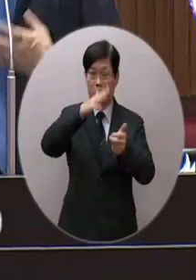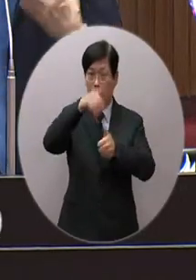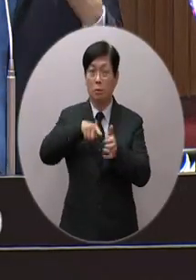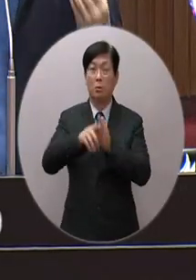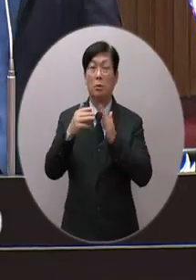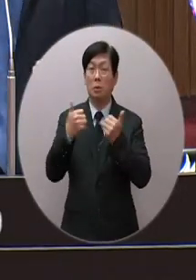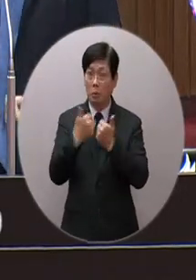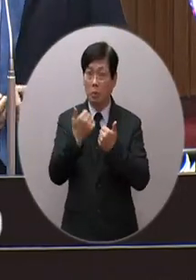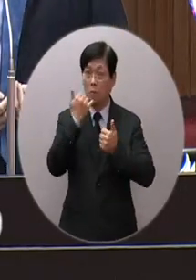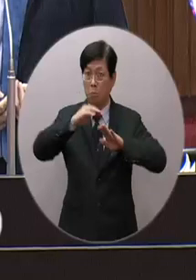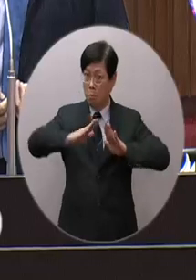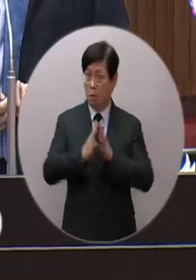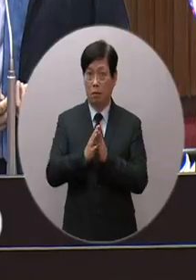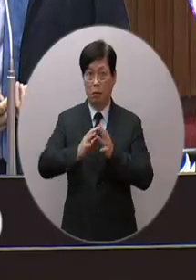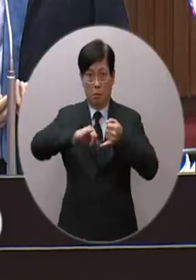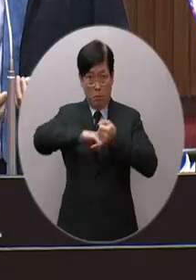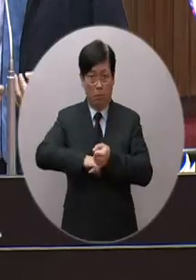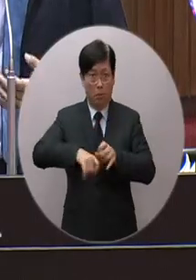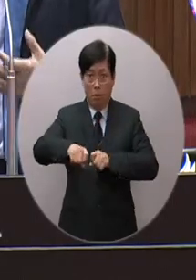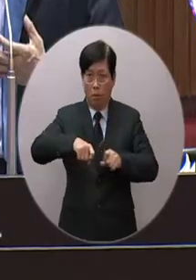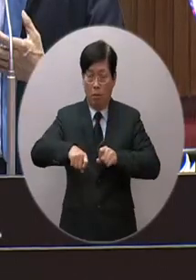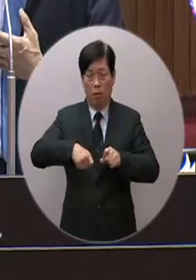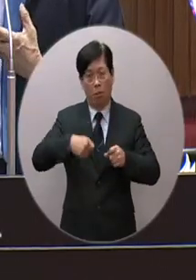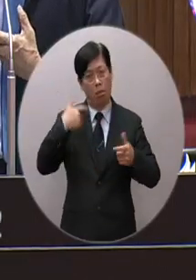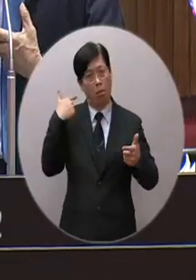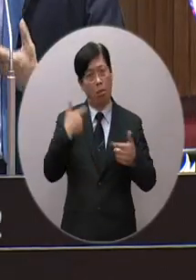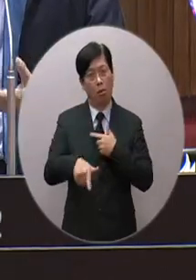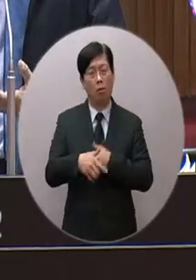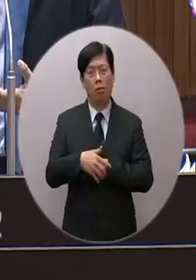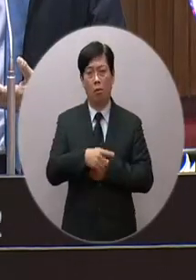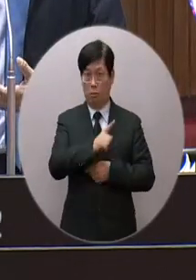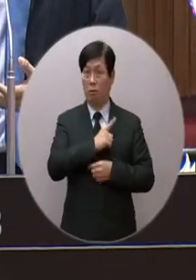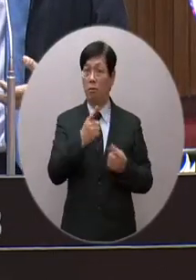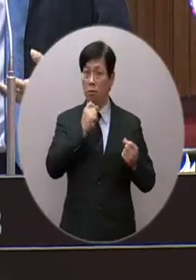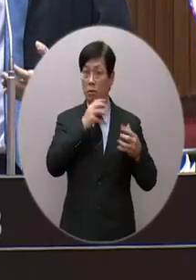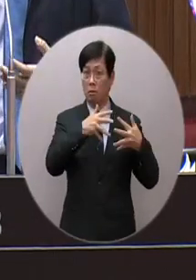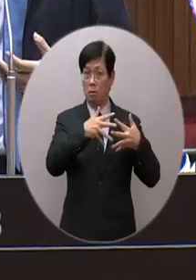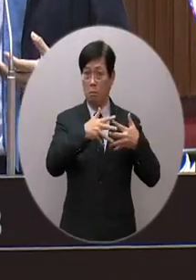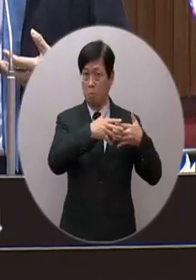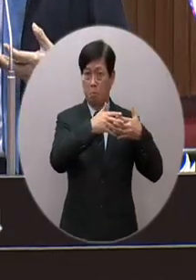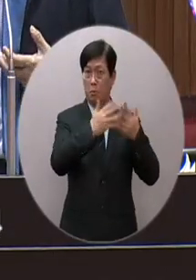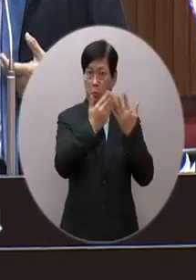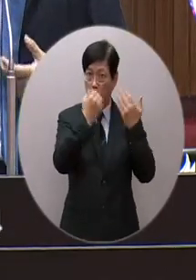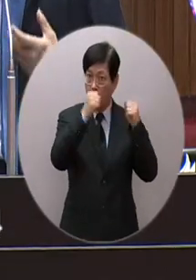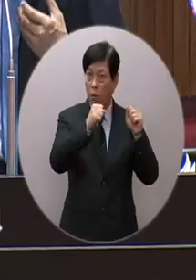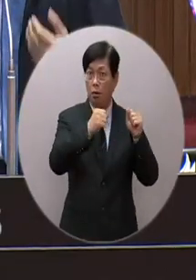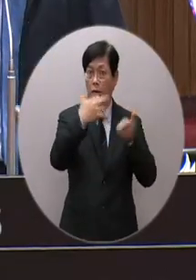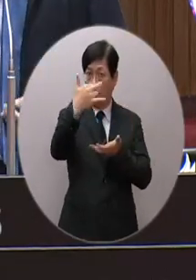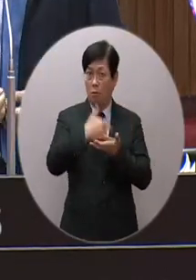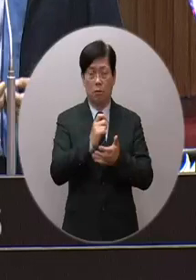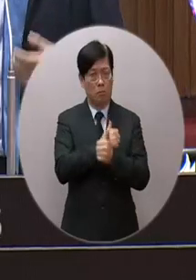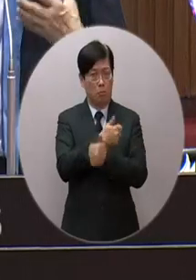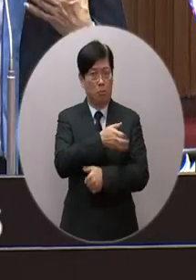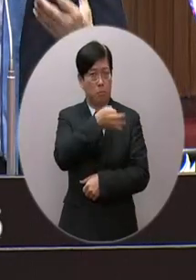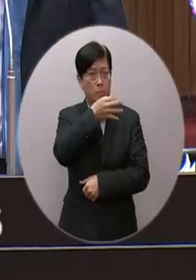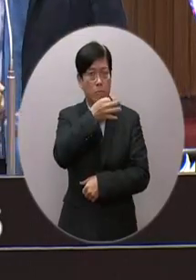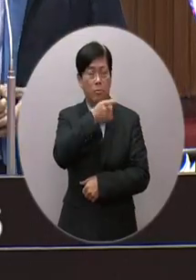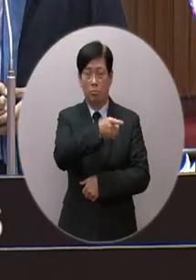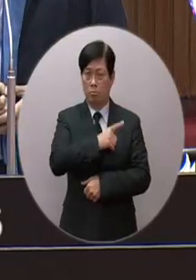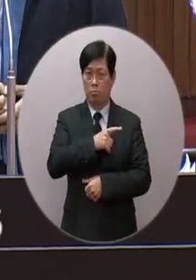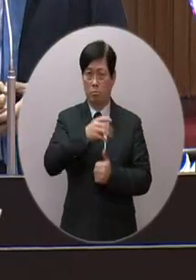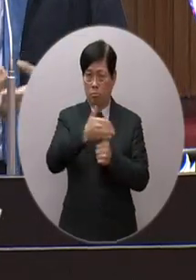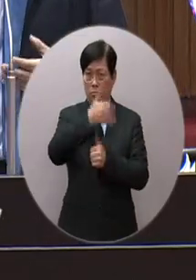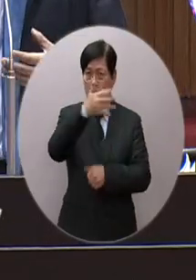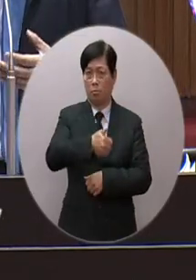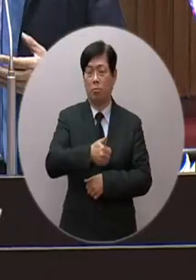会议，就会当决定一个政策。感觉讲，咱伊嘛是为美国转来，哦，伊相当有经验的一个署